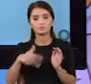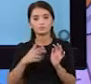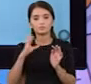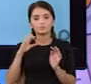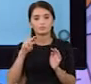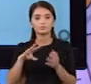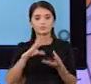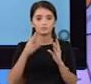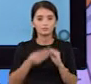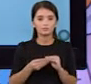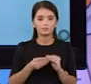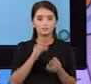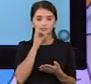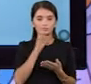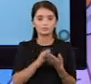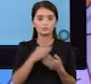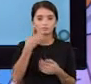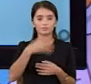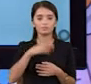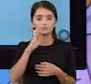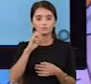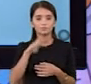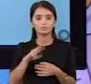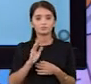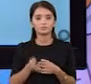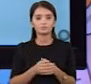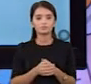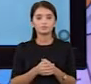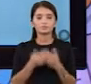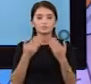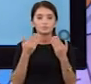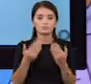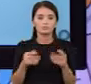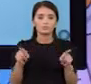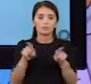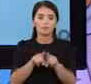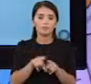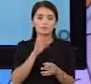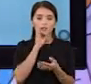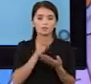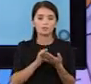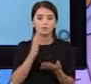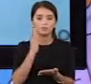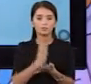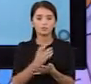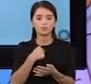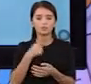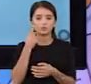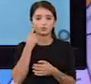santimetrning yig'indisi 40 santimetrga teng. Sizda ham mana shunday javoblar bor deb